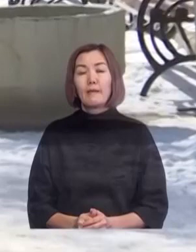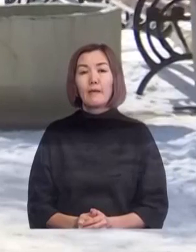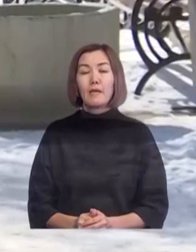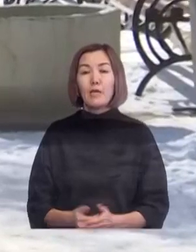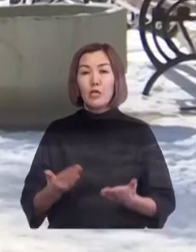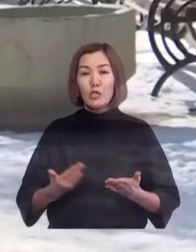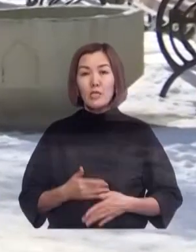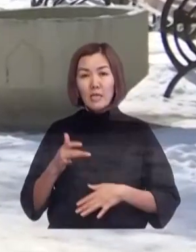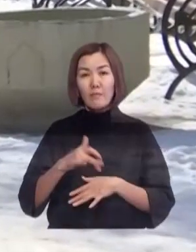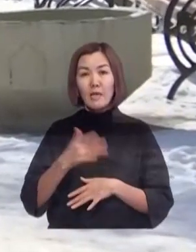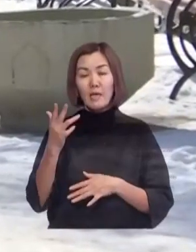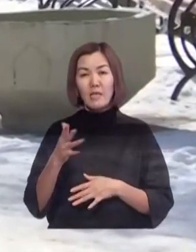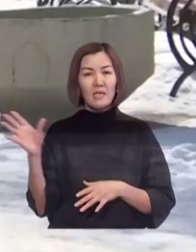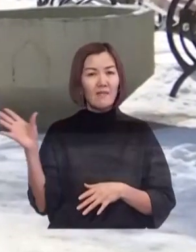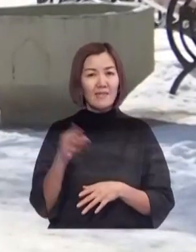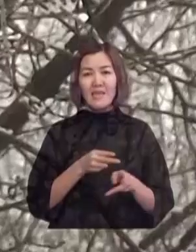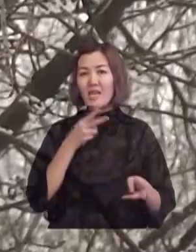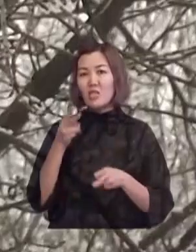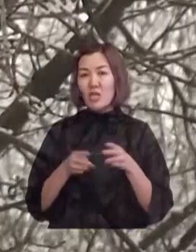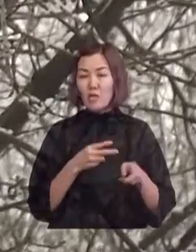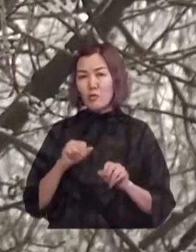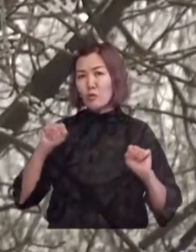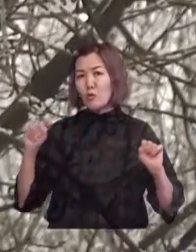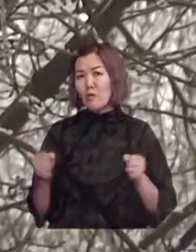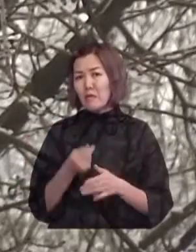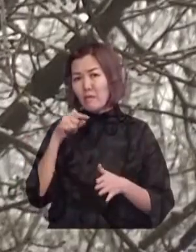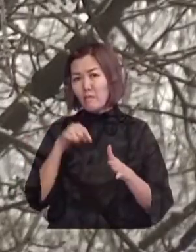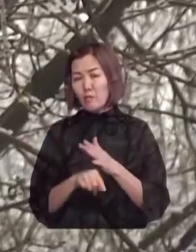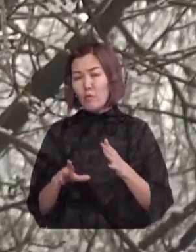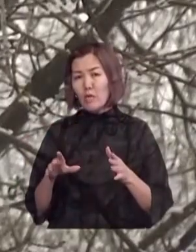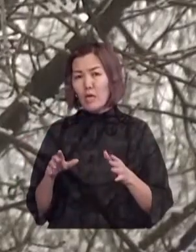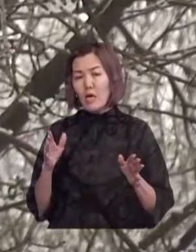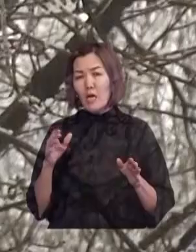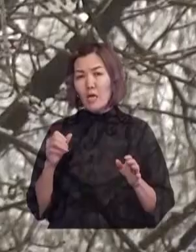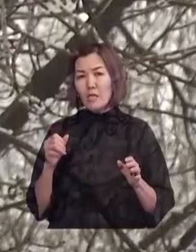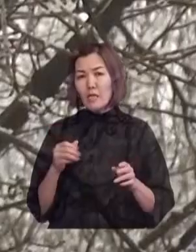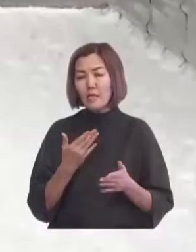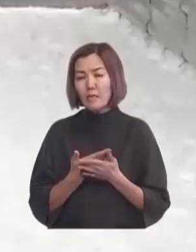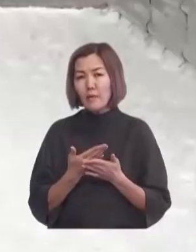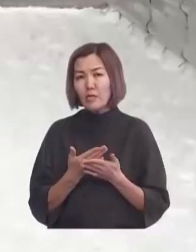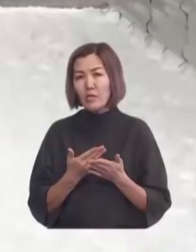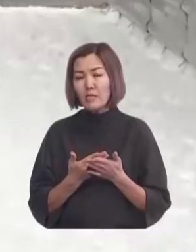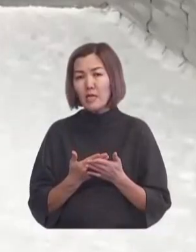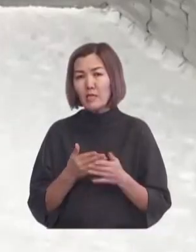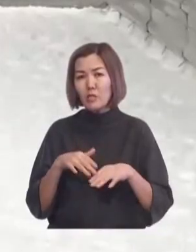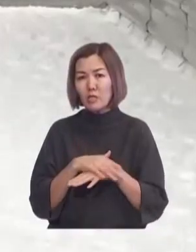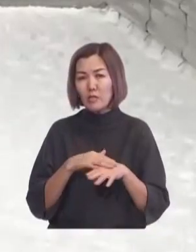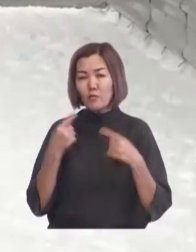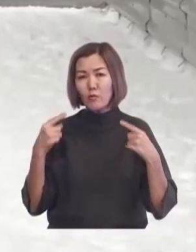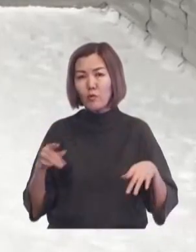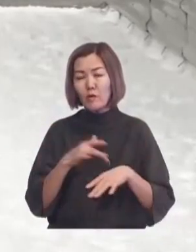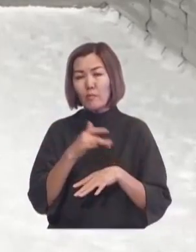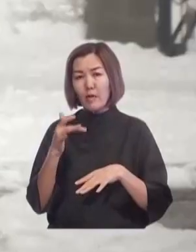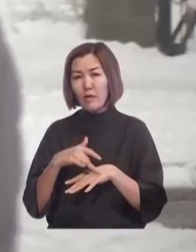этой многоэтажки не единственные, кто сетует на холод в их квартирах. Подобная ситуация стала камнем преткновения и для жильцов других